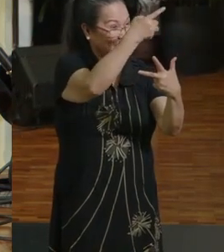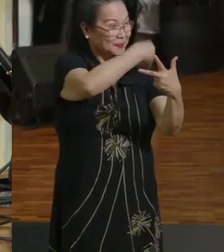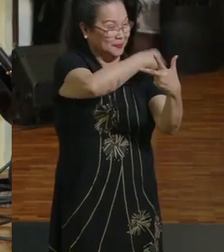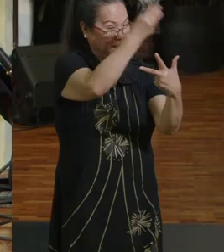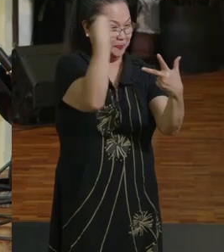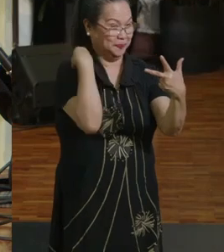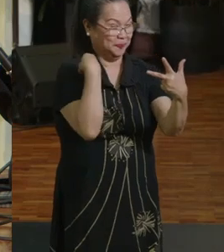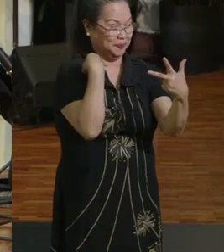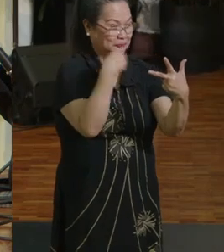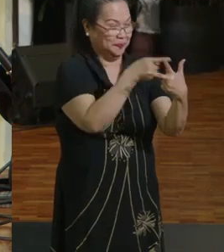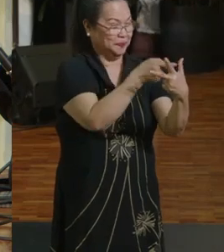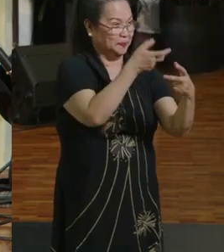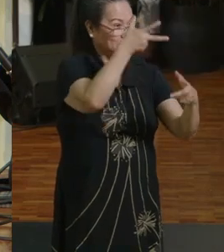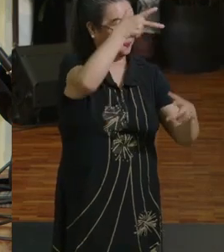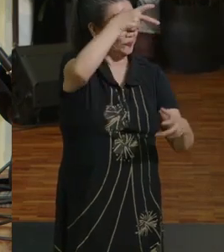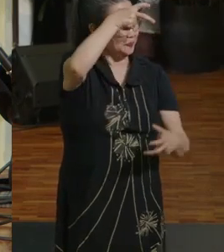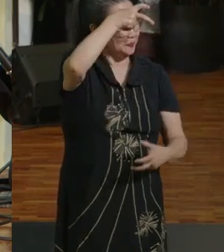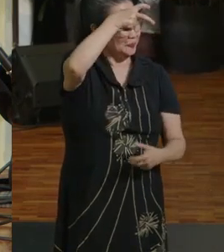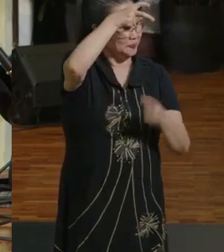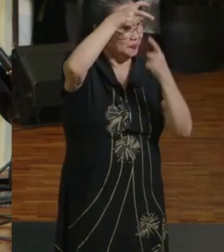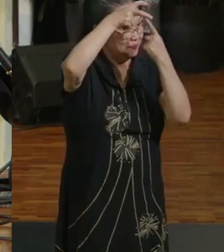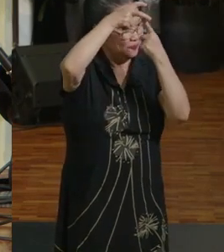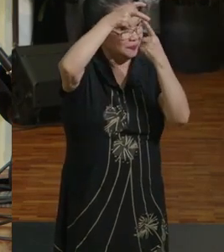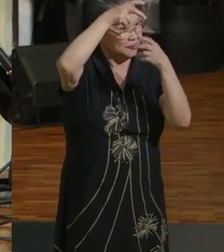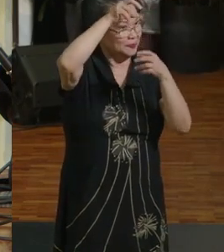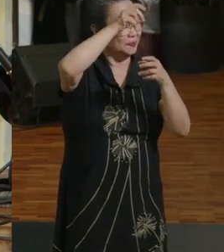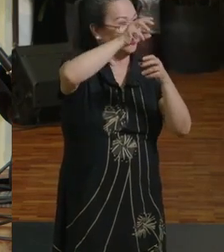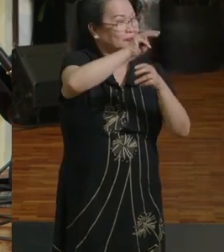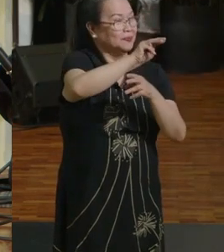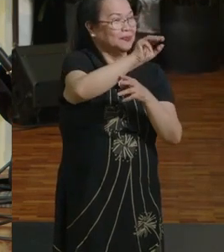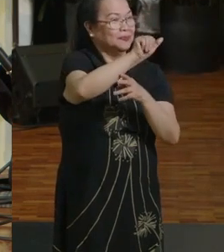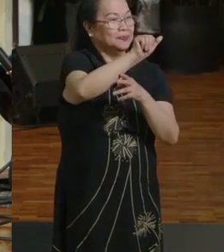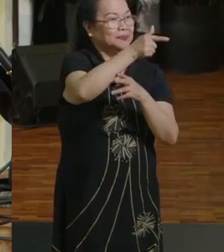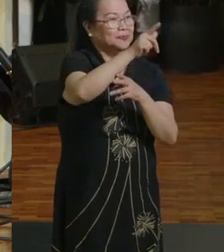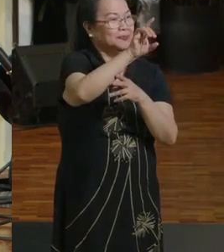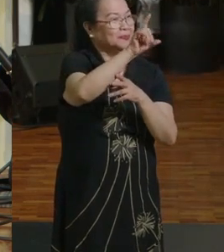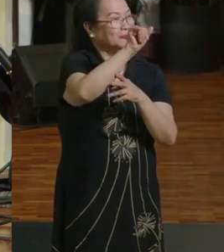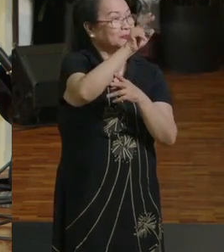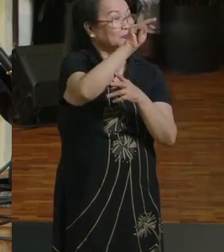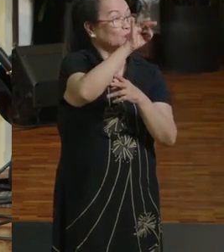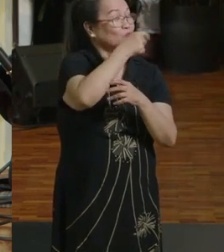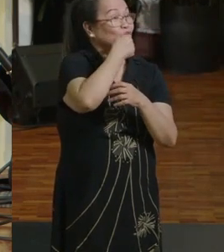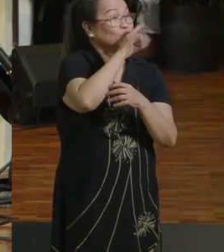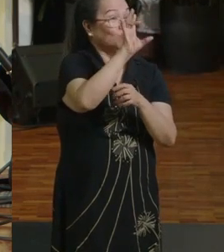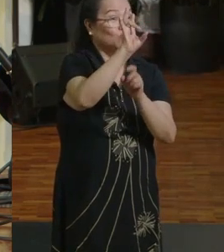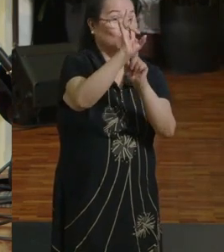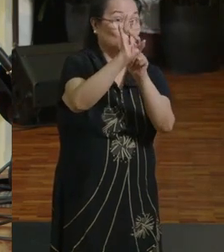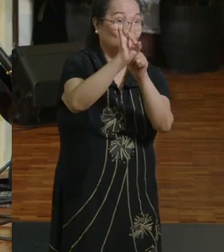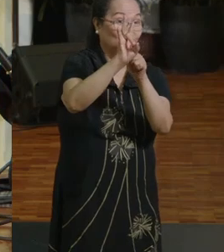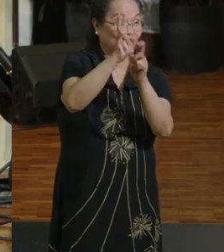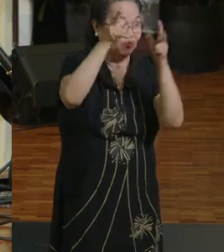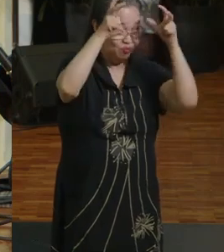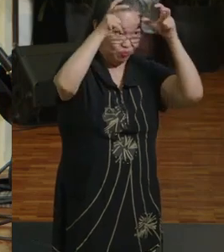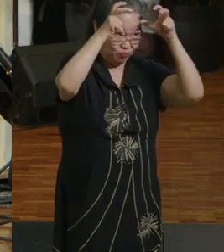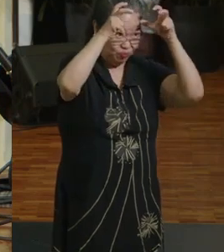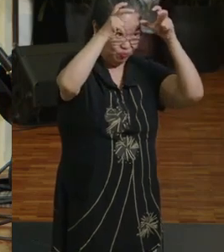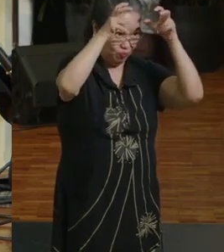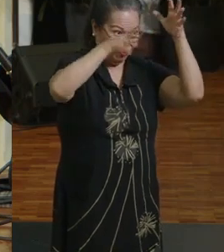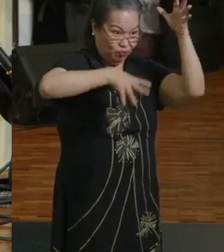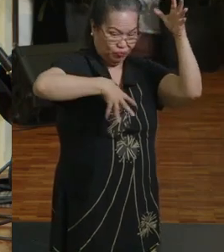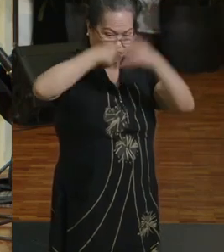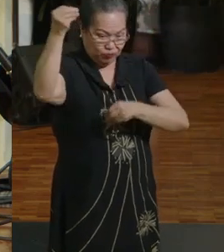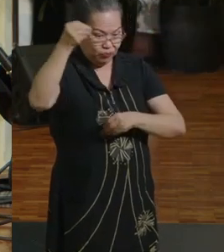Nagmula sa pagkaalipin ng mga demonyo, Mary called Magdalene, from whom 7 demons had gone out.